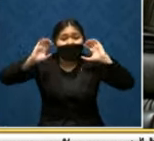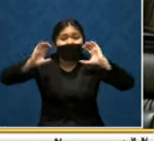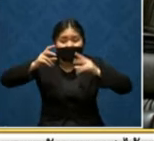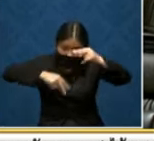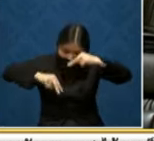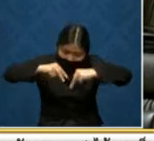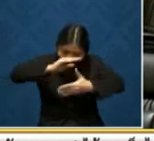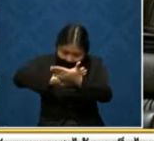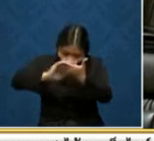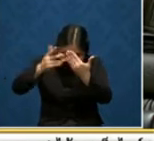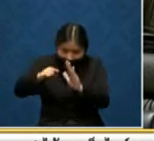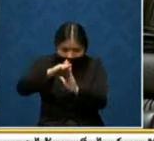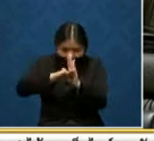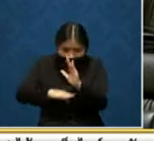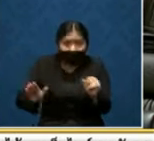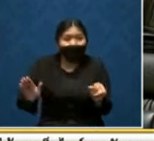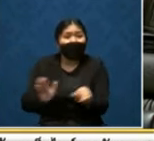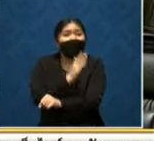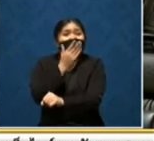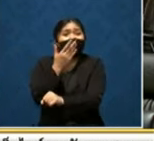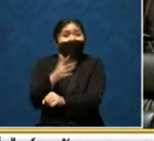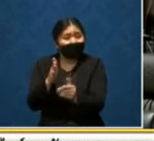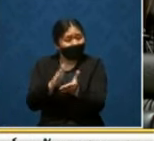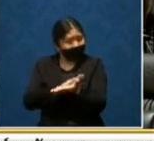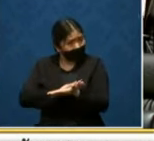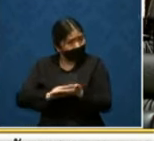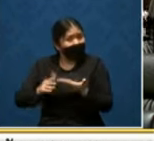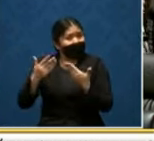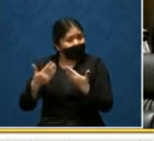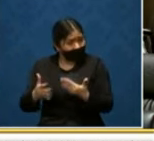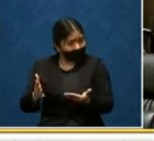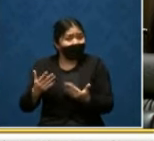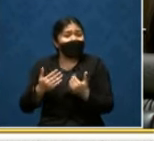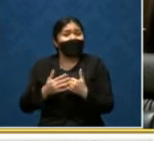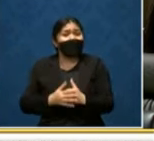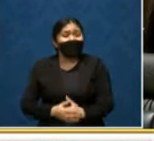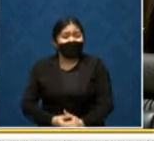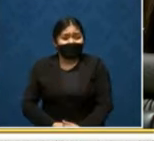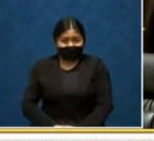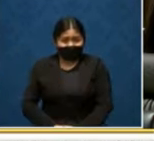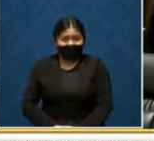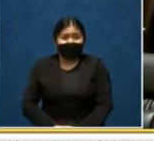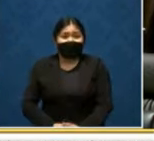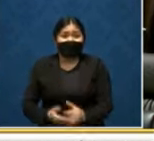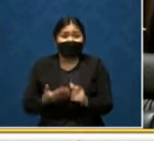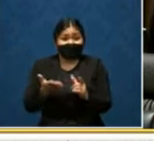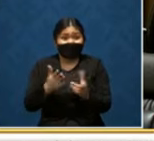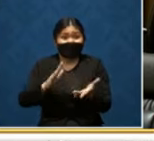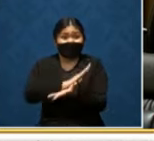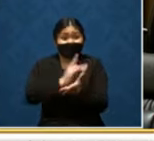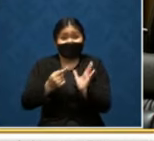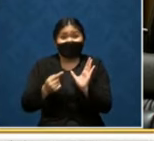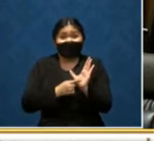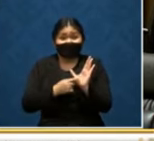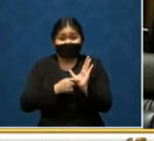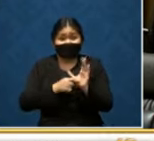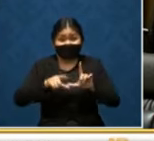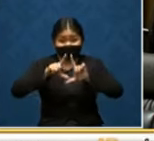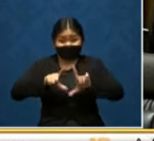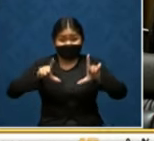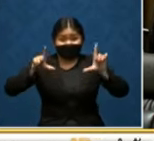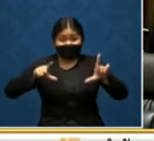เรียบร้อยครบหมดทุกช่องเรียบร้อยแล้วท่านประธานขยายขึ้นมาหน่อยท่านส.วินันท์แผ่นนี้ขยายมาจากที่